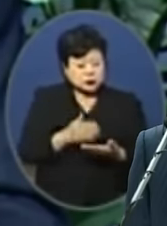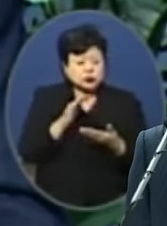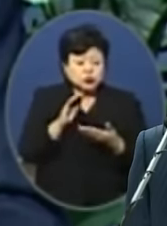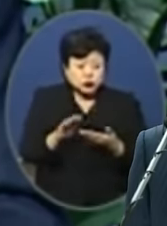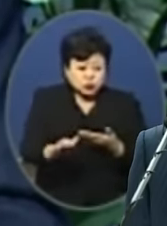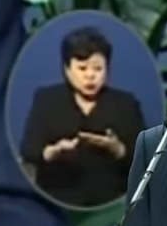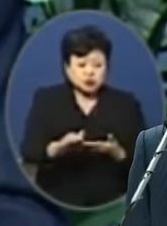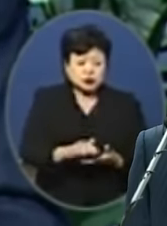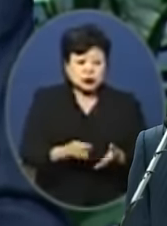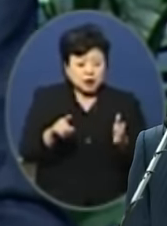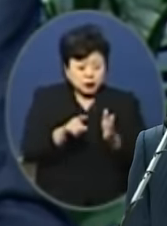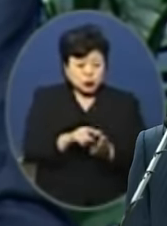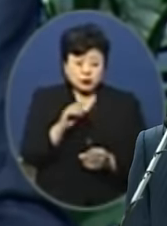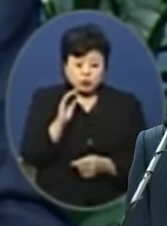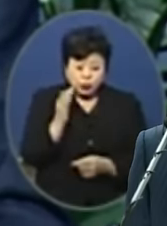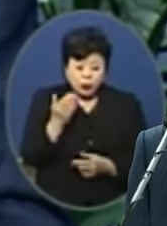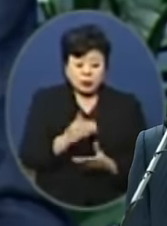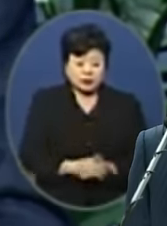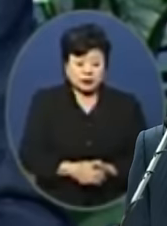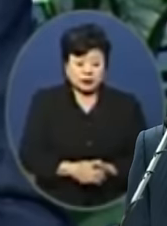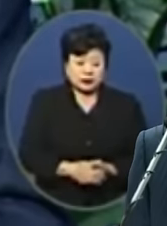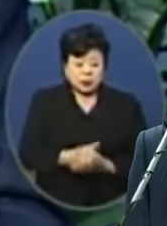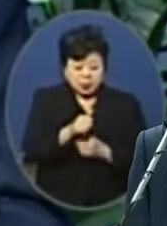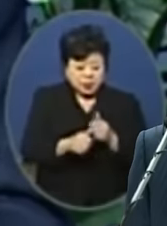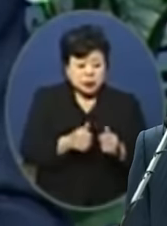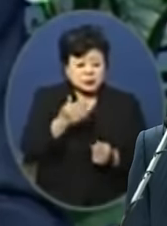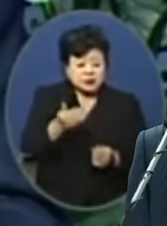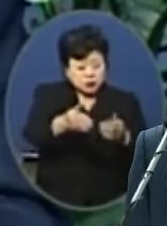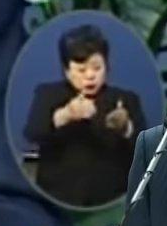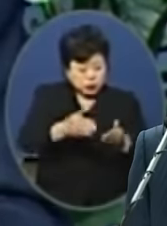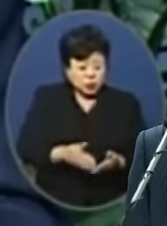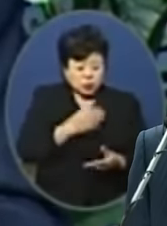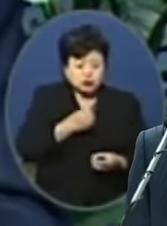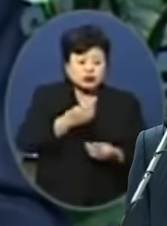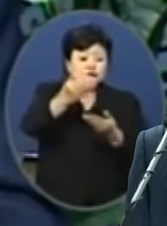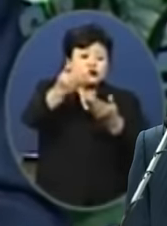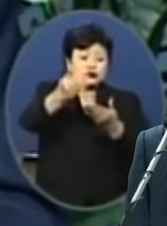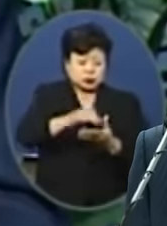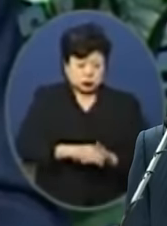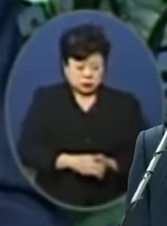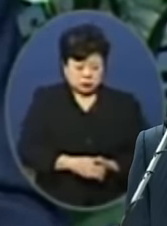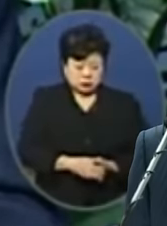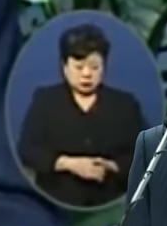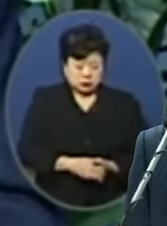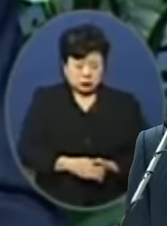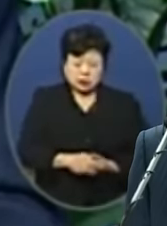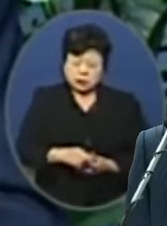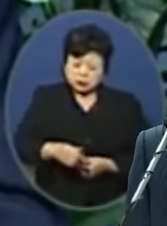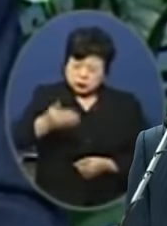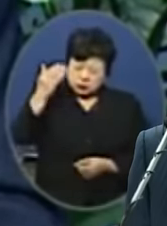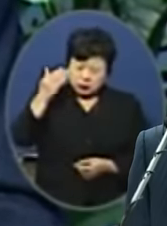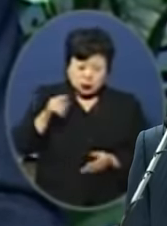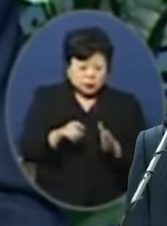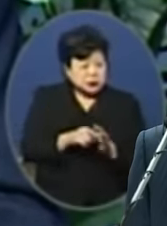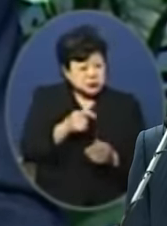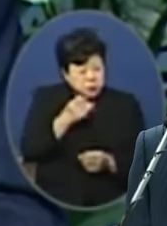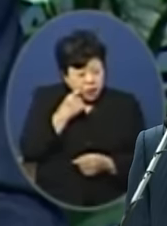다음에 믿으면 돼요. 하나님이 이를 통해서 여러분에게 축복을 해준다는 것을 전에는 못